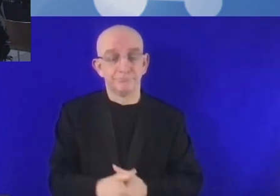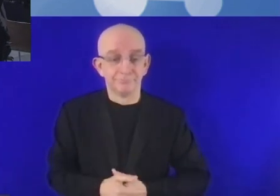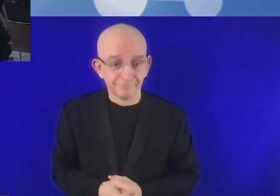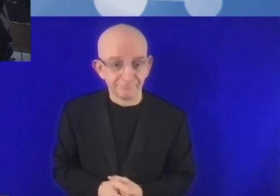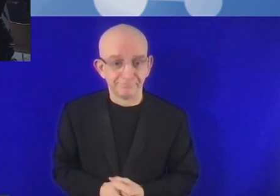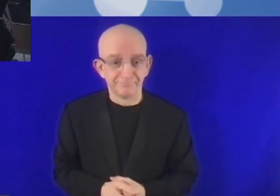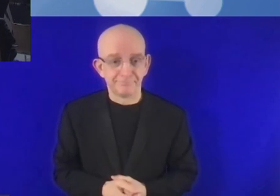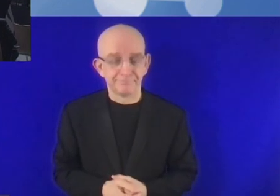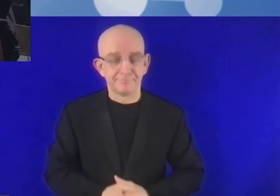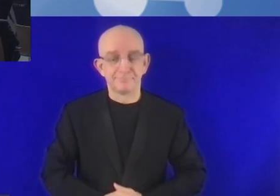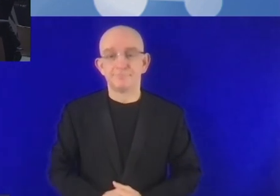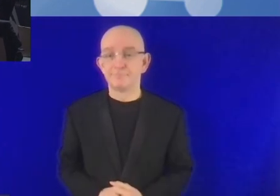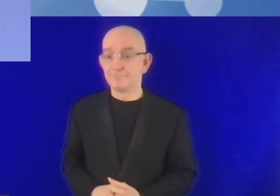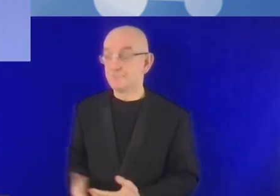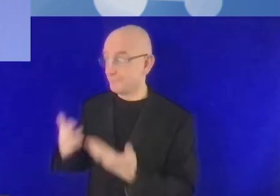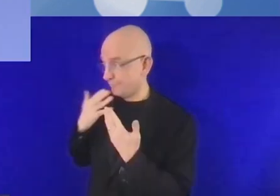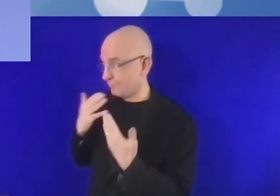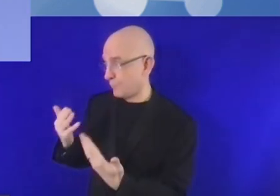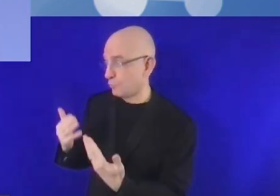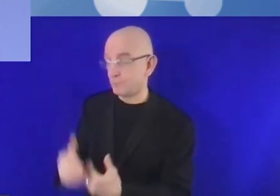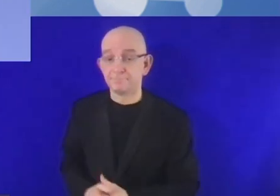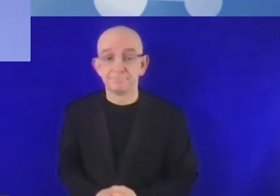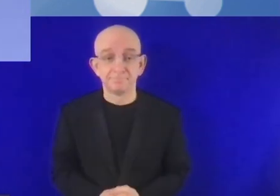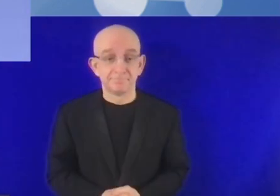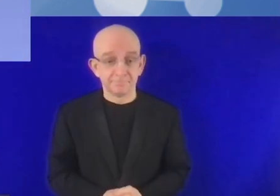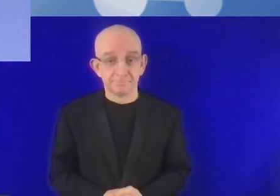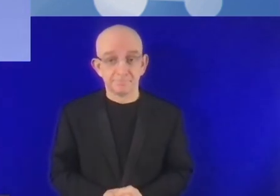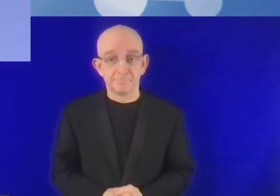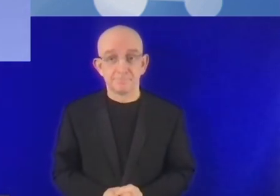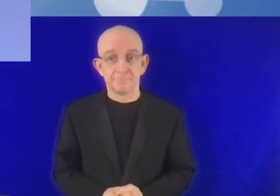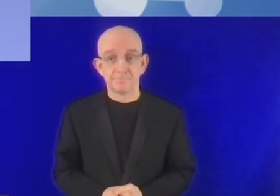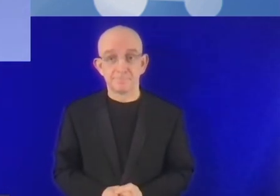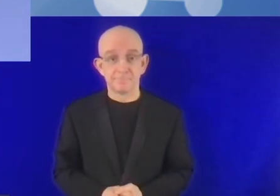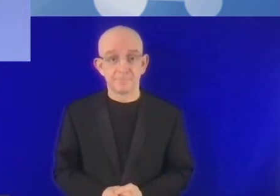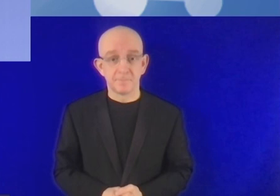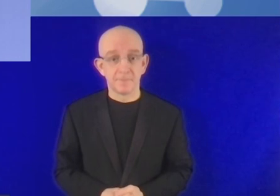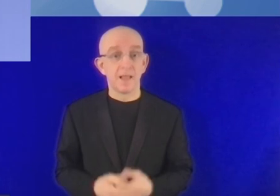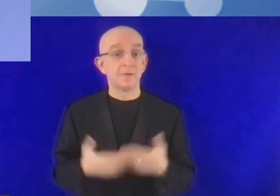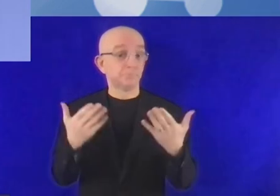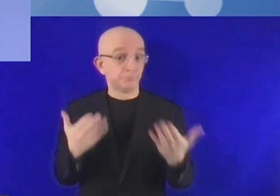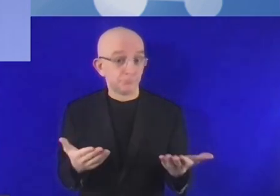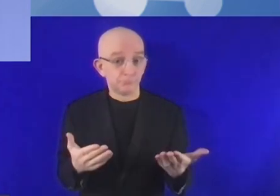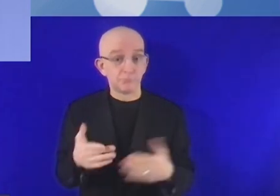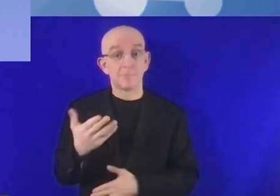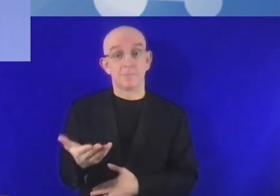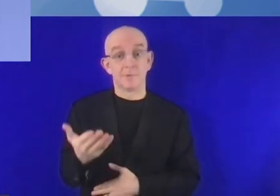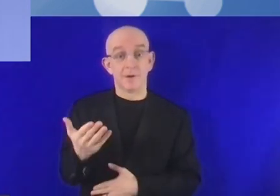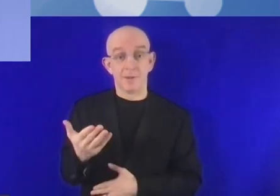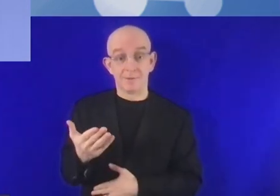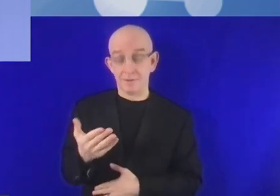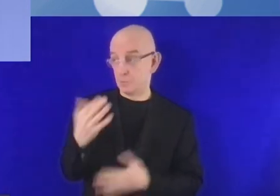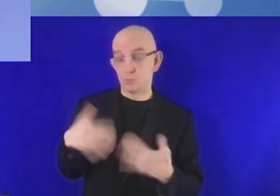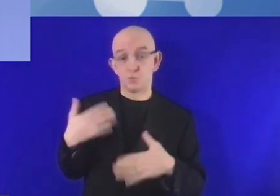Była to Miriam Kühne, szefowa organizacji RAIP. Bardzo dziękujemy za te inspirujące słowa. Szanowni